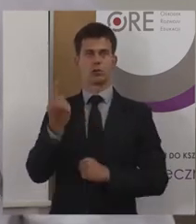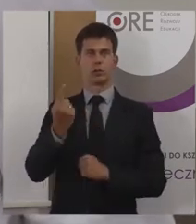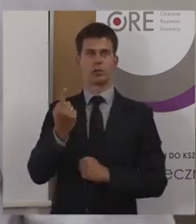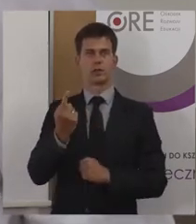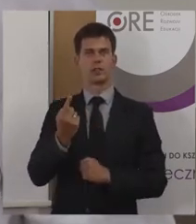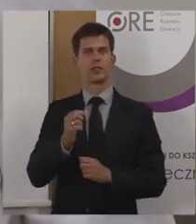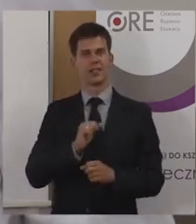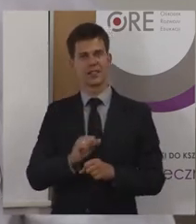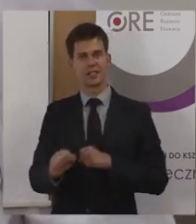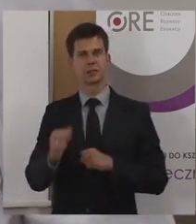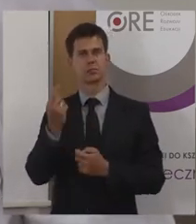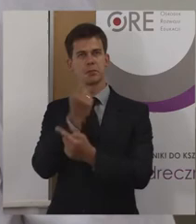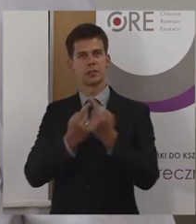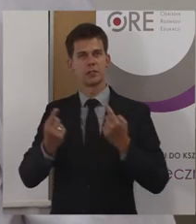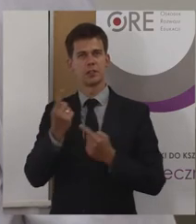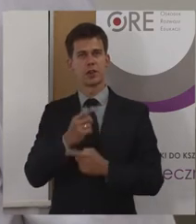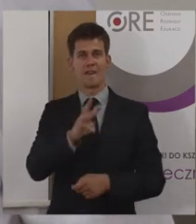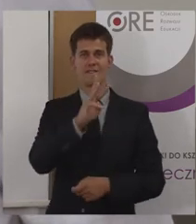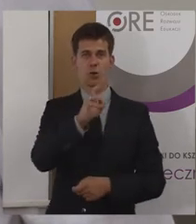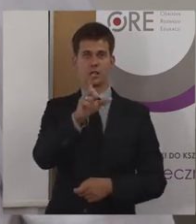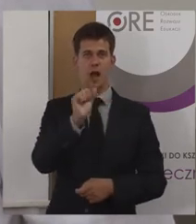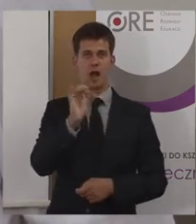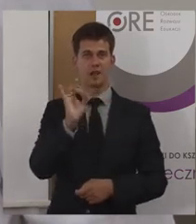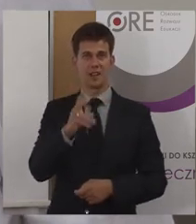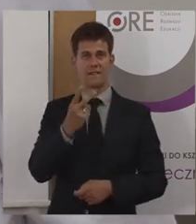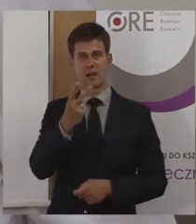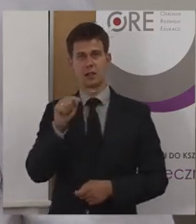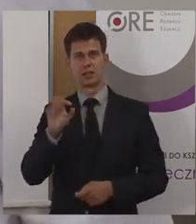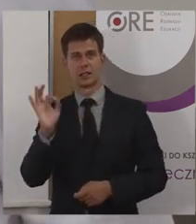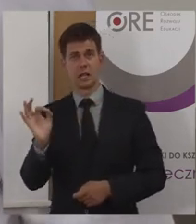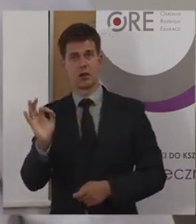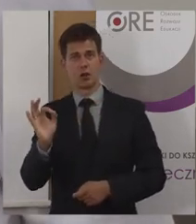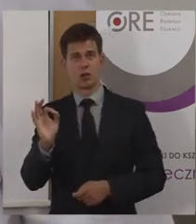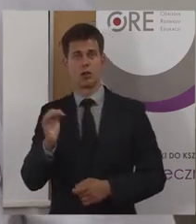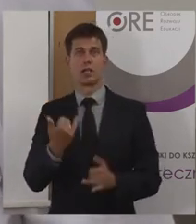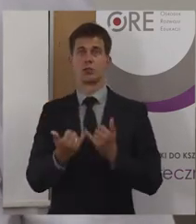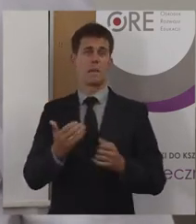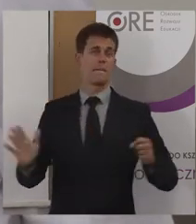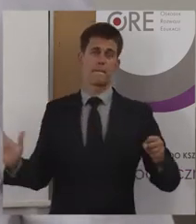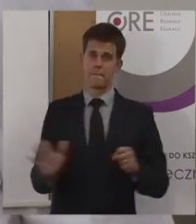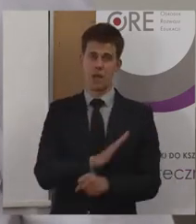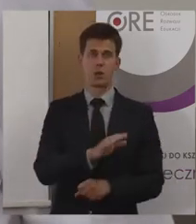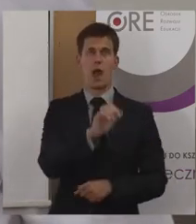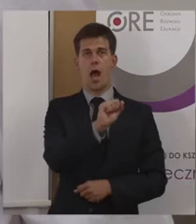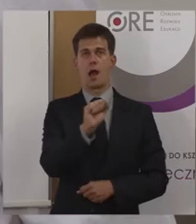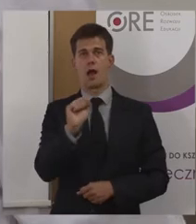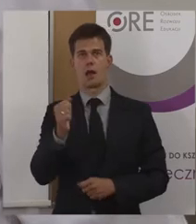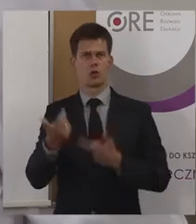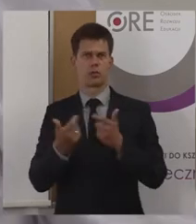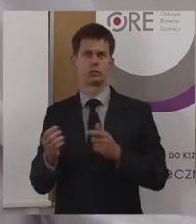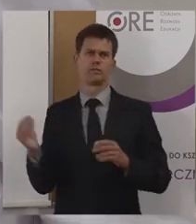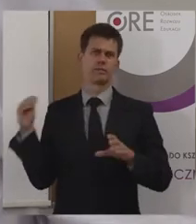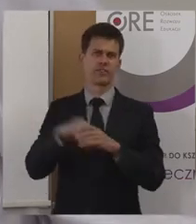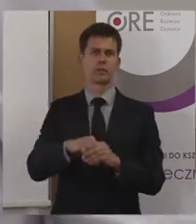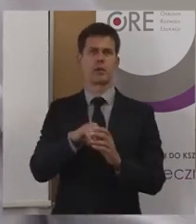konstatacji, że wprowadzenie WCAG 2.0 w pełni, zgodnie z tymi wszystkimi zaleceniami,